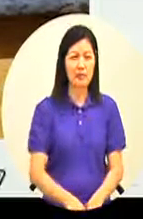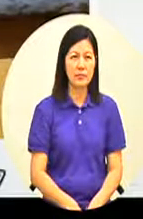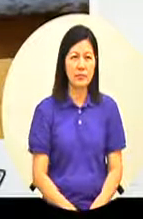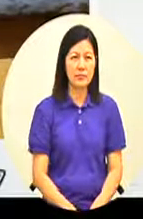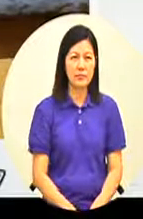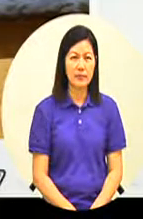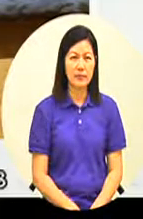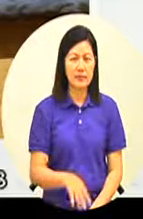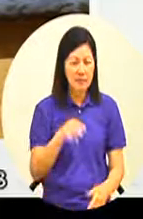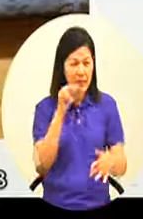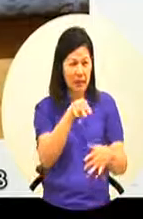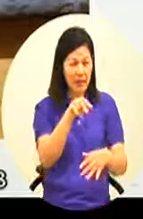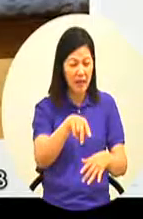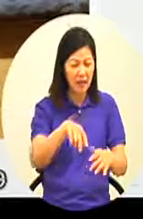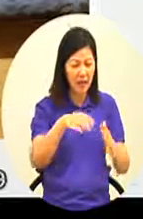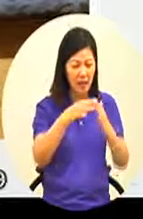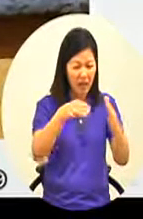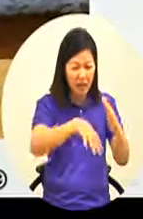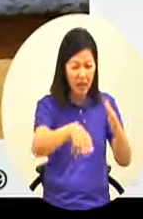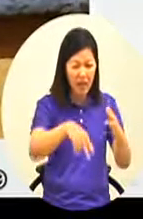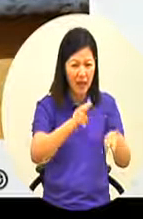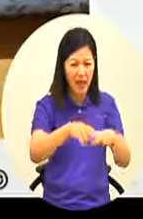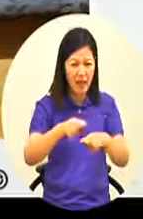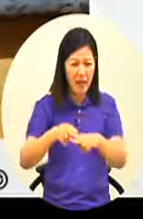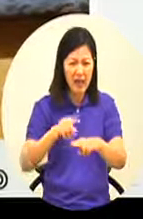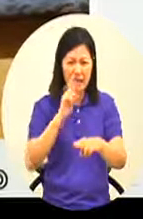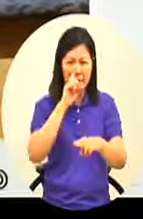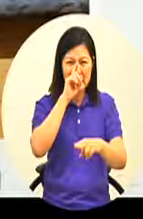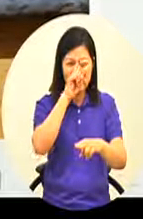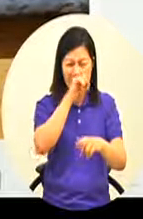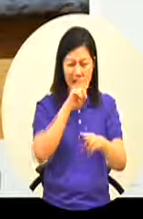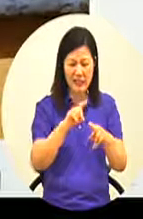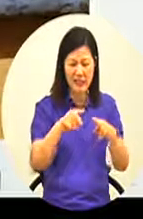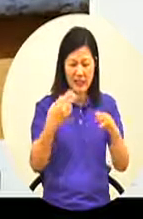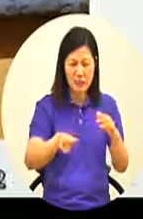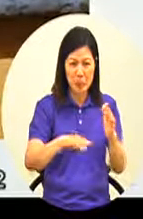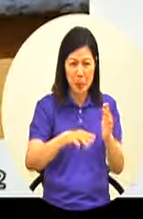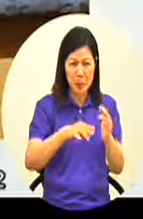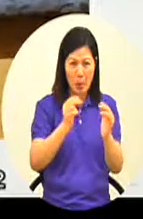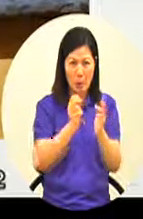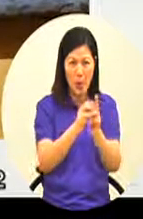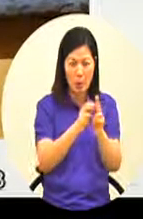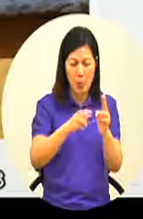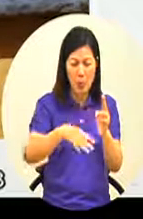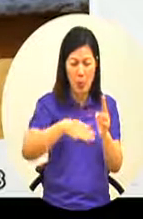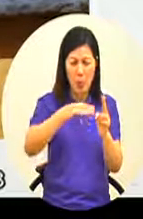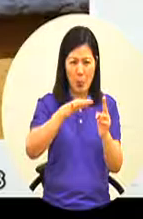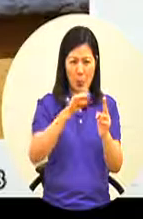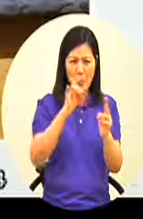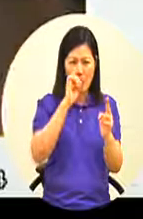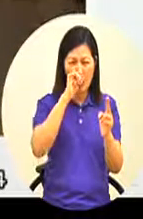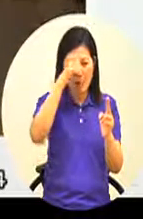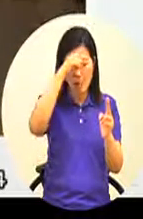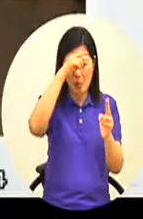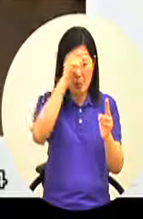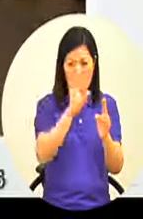好，你看这规个内底规条椅啊，拢太个烂了，拢浸伫迄个黄泥土当中啦，